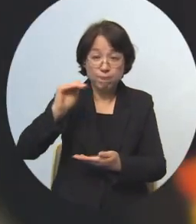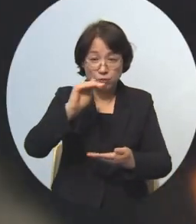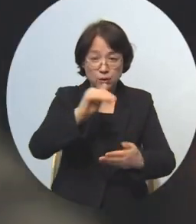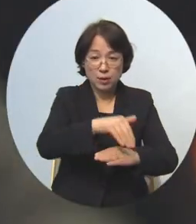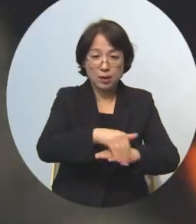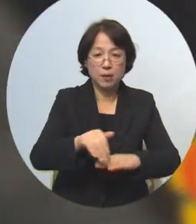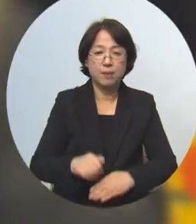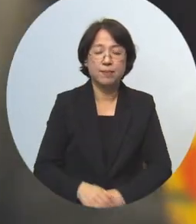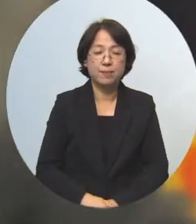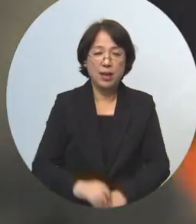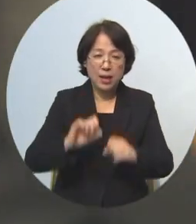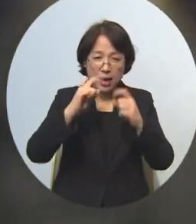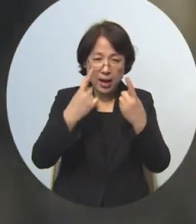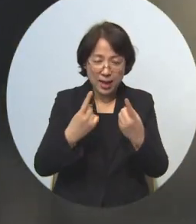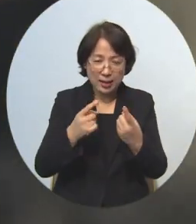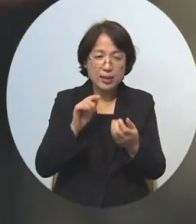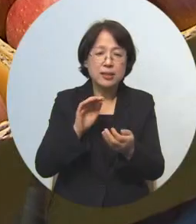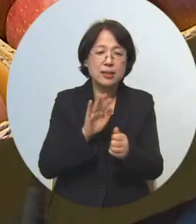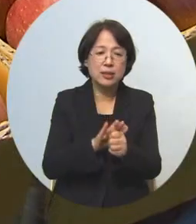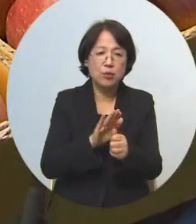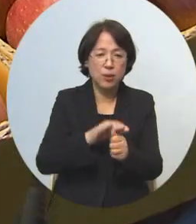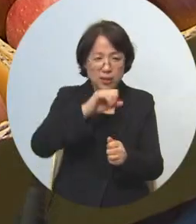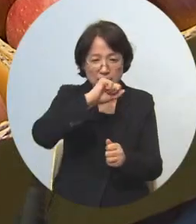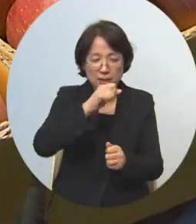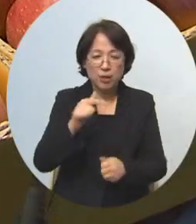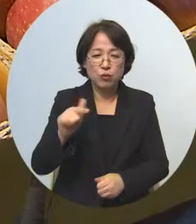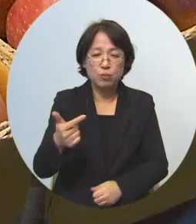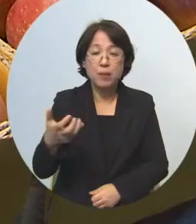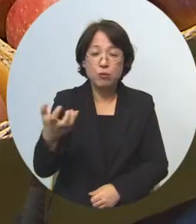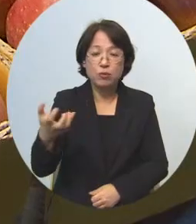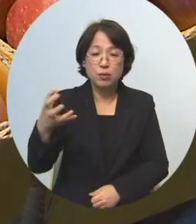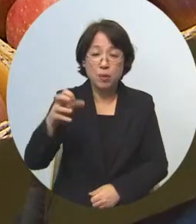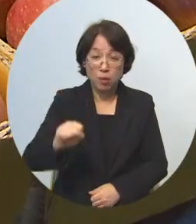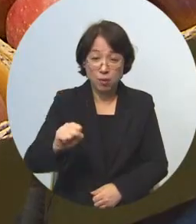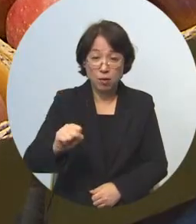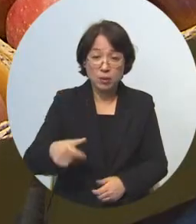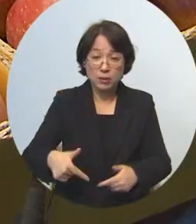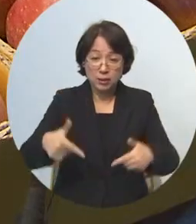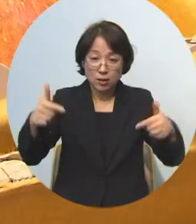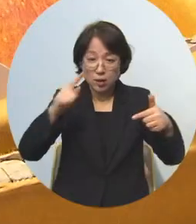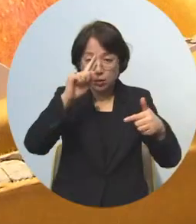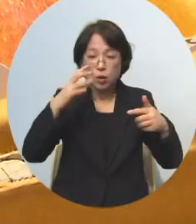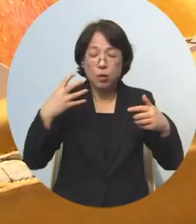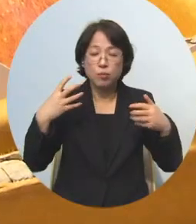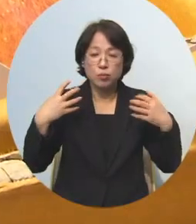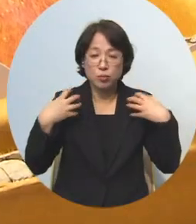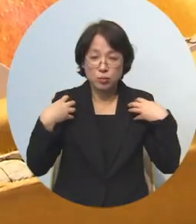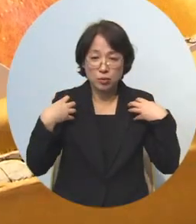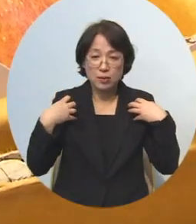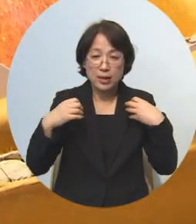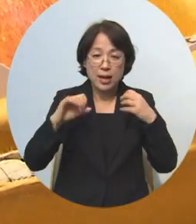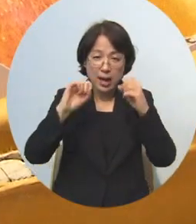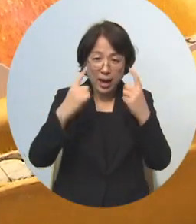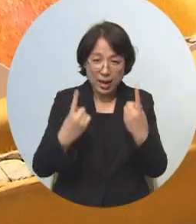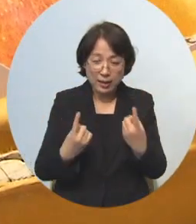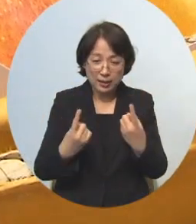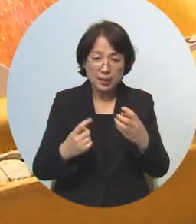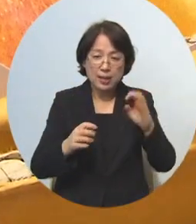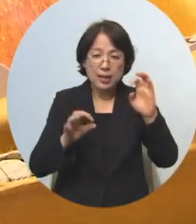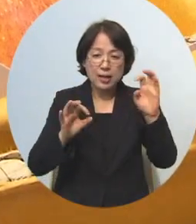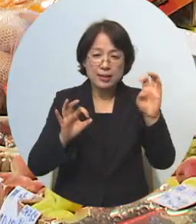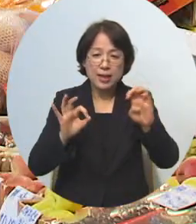이로서 할인 지원 예산은 690억 원으로 확대돼 정부 할인율은 최대 40%지